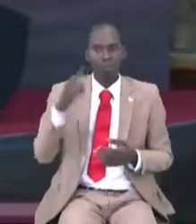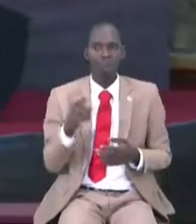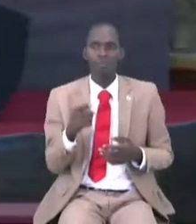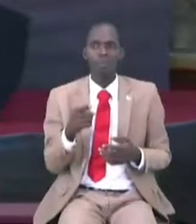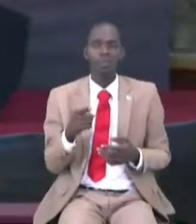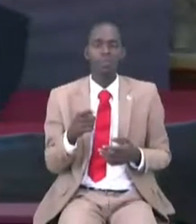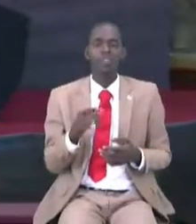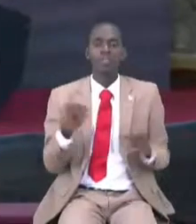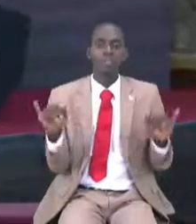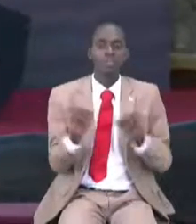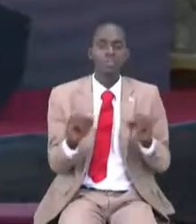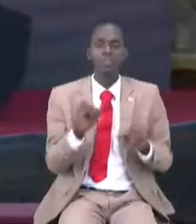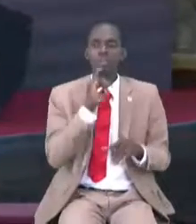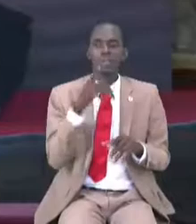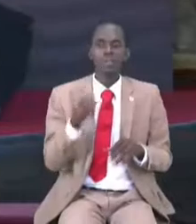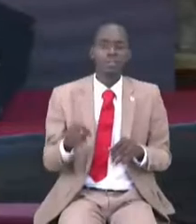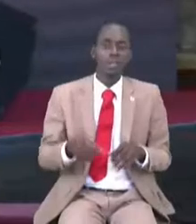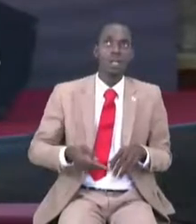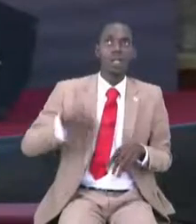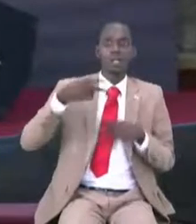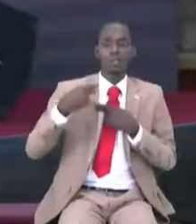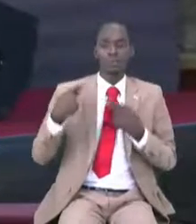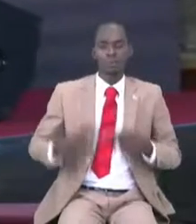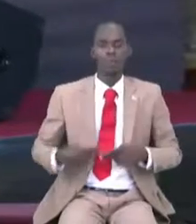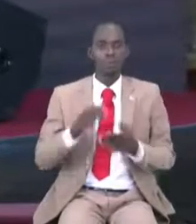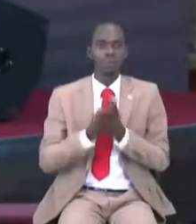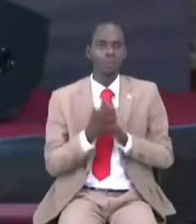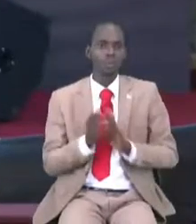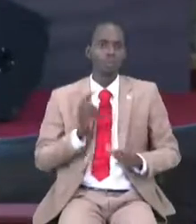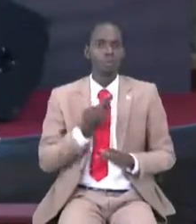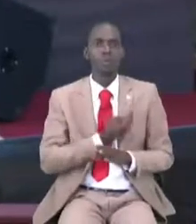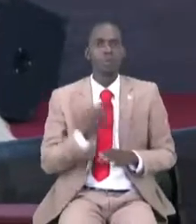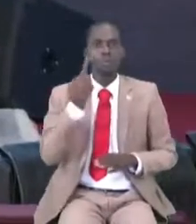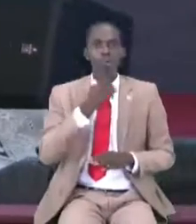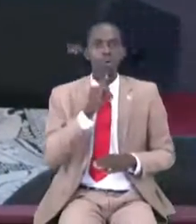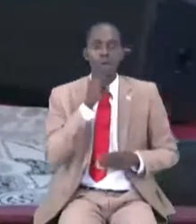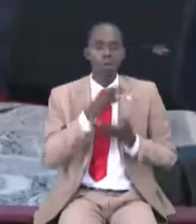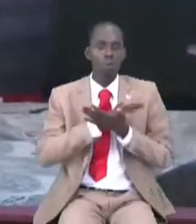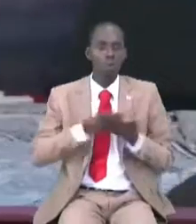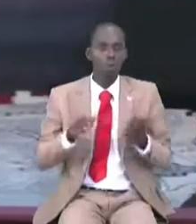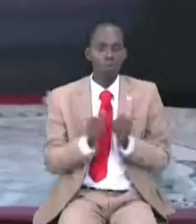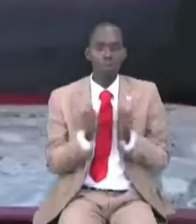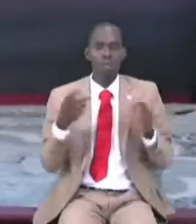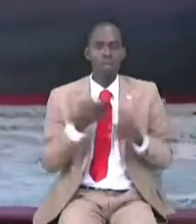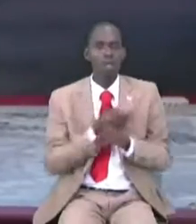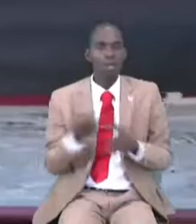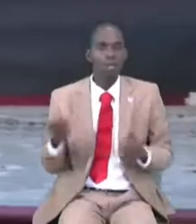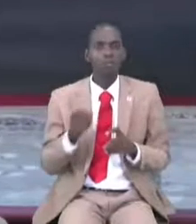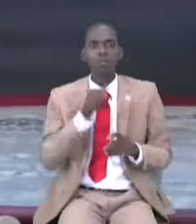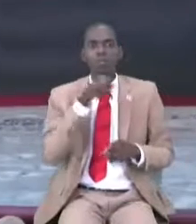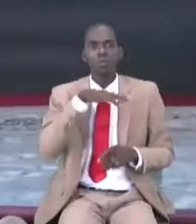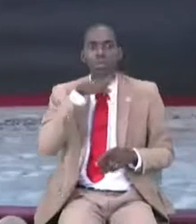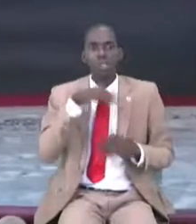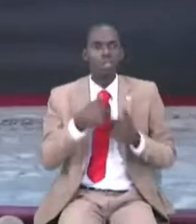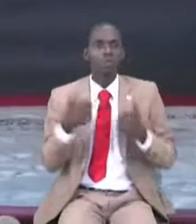lui, saint, innocent, sans tâche, séparé des pécheurs et plus élevé que les cieux. Et sa